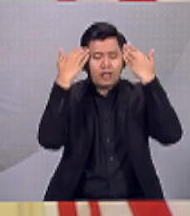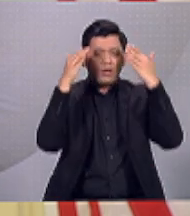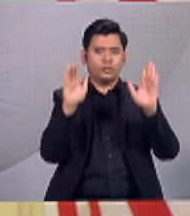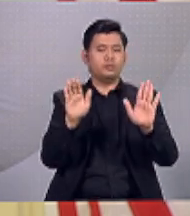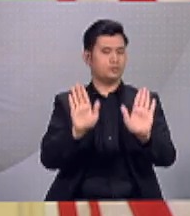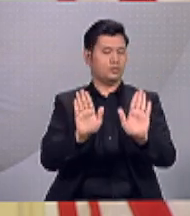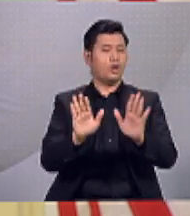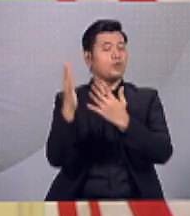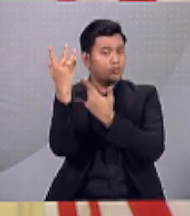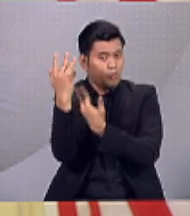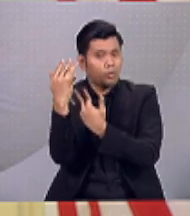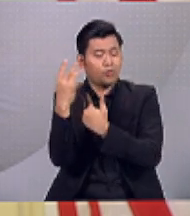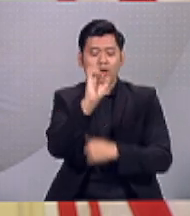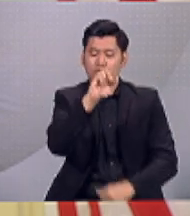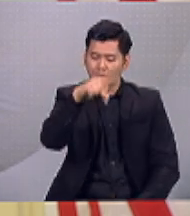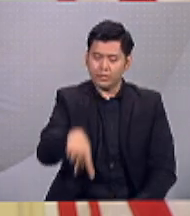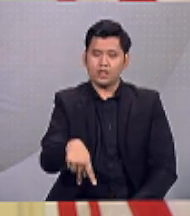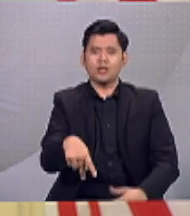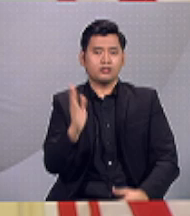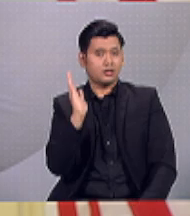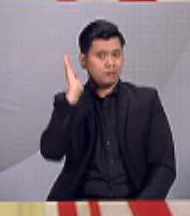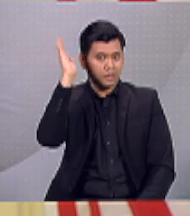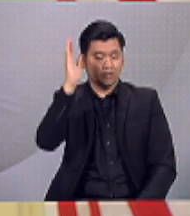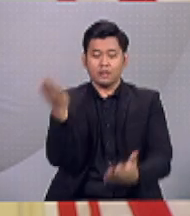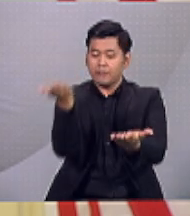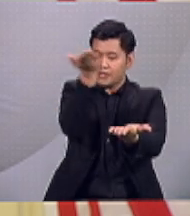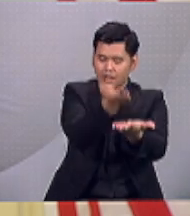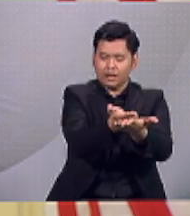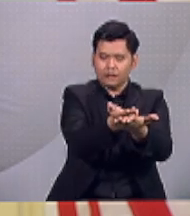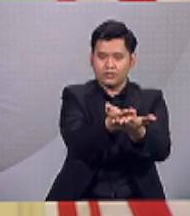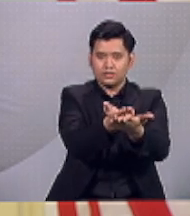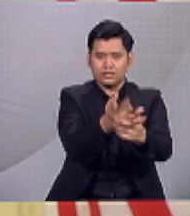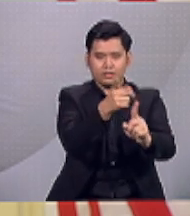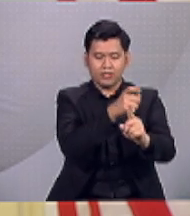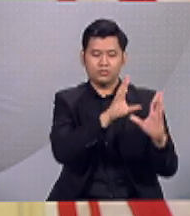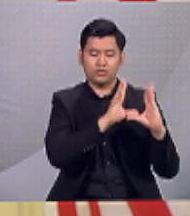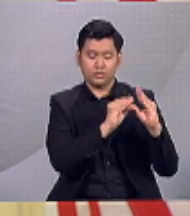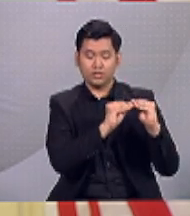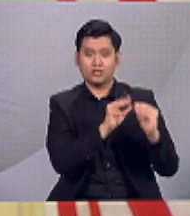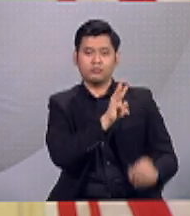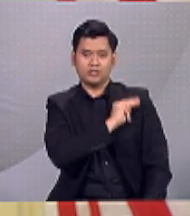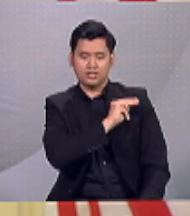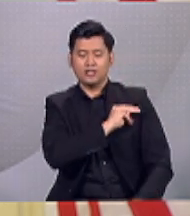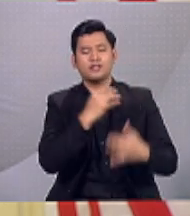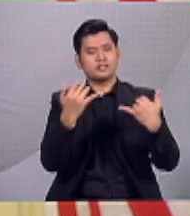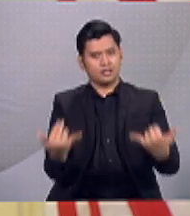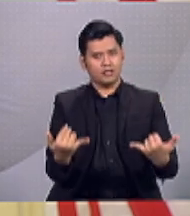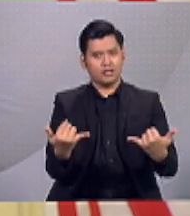kepada SOP yang dibentangkan nanti. Jadi setakat ini gunting rambut adalah masih di